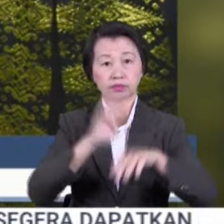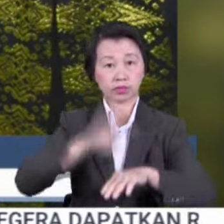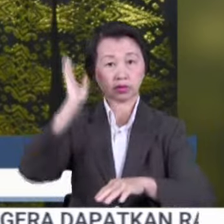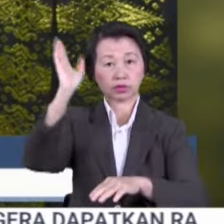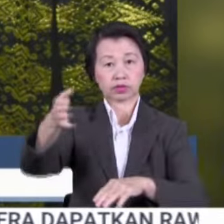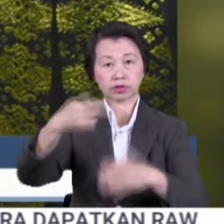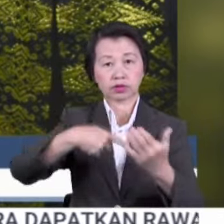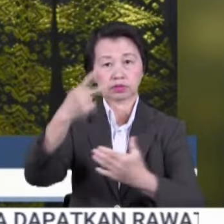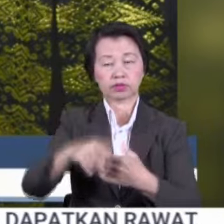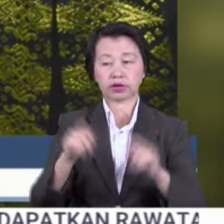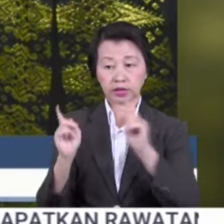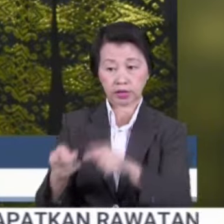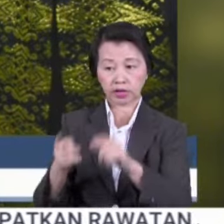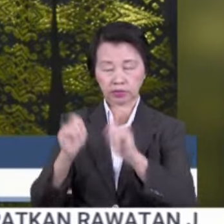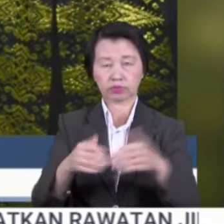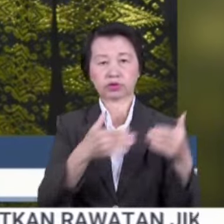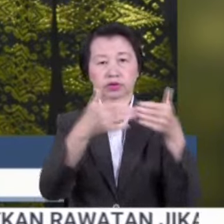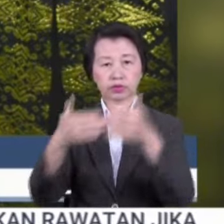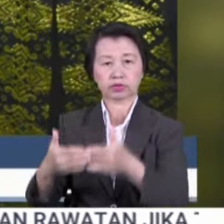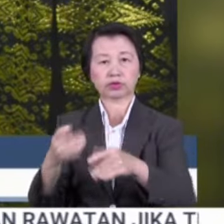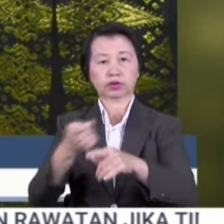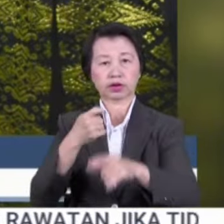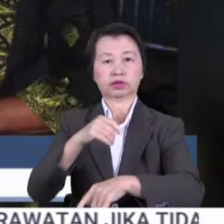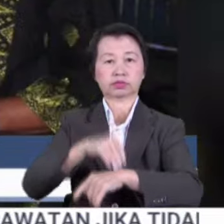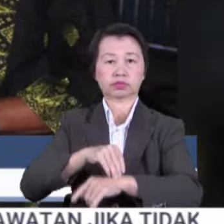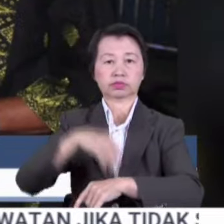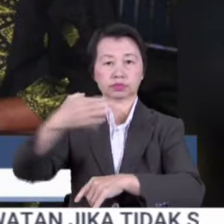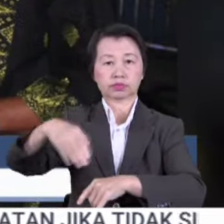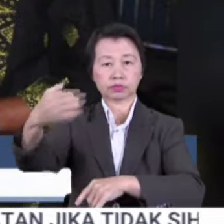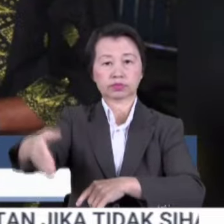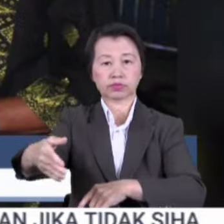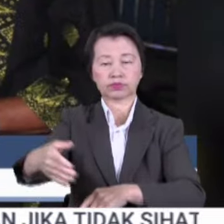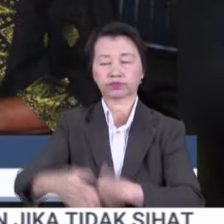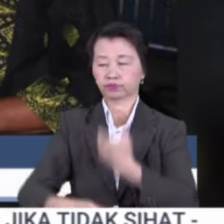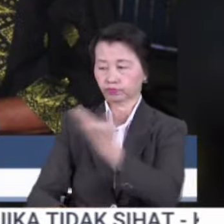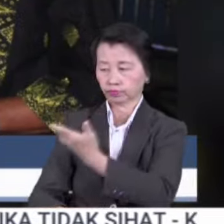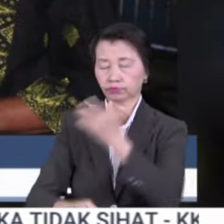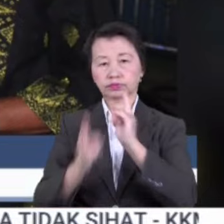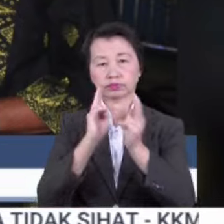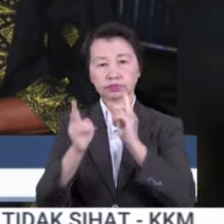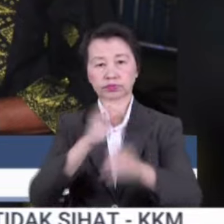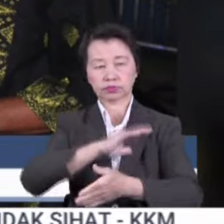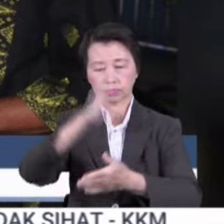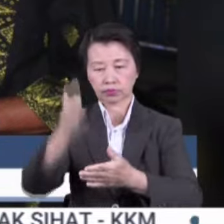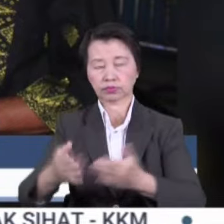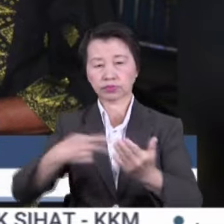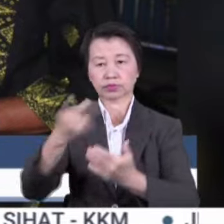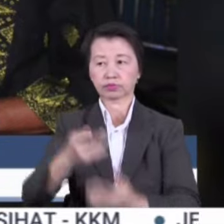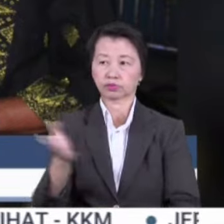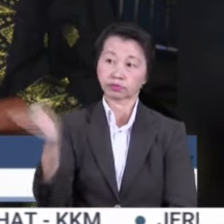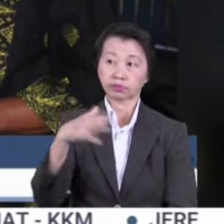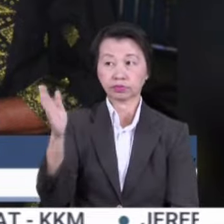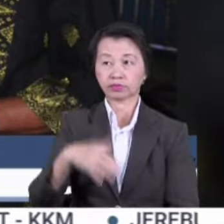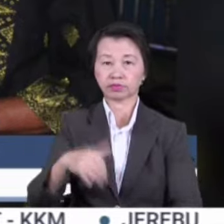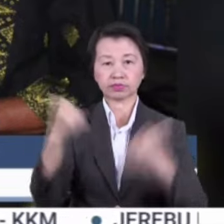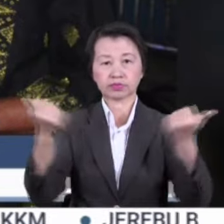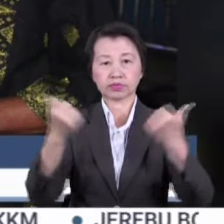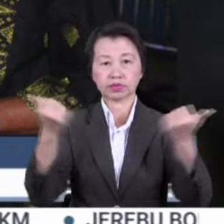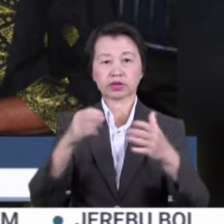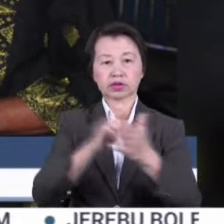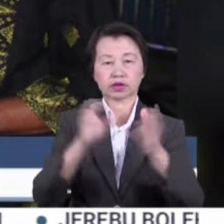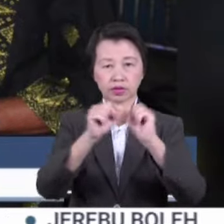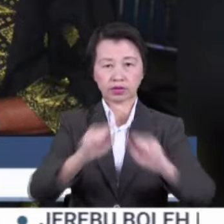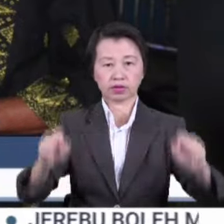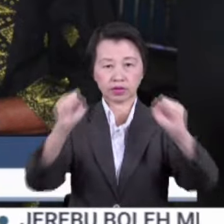akan datang program segini dapat diteruskan dari semasa ke semasa beliau berucap bagi menyempurnakan program Zombie Anggara di